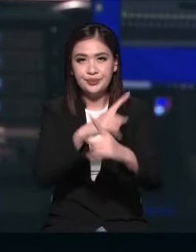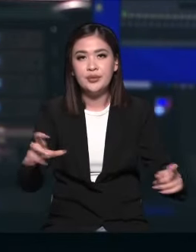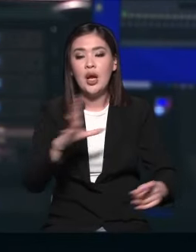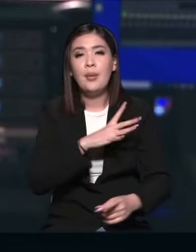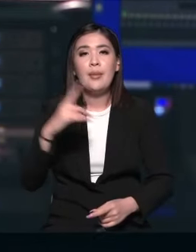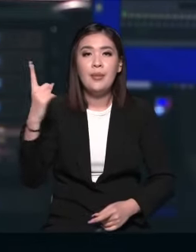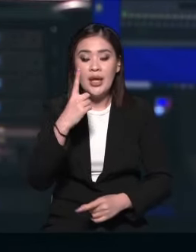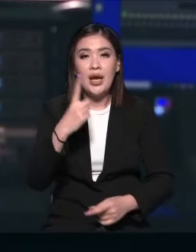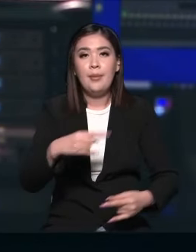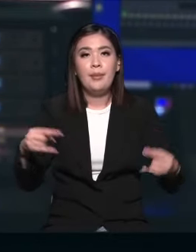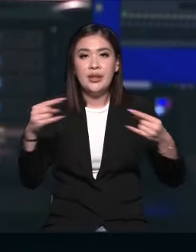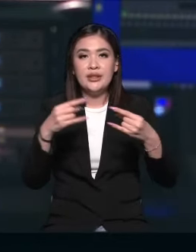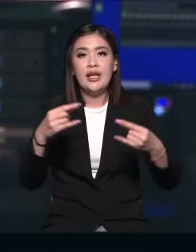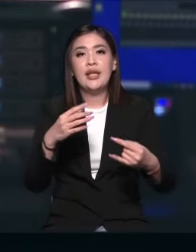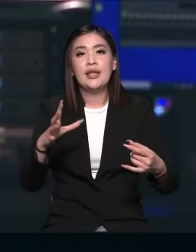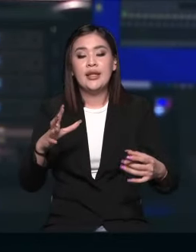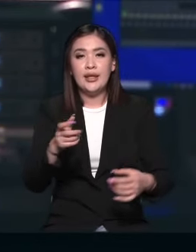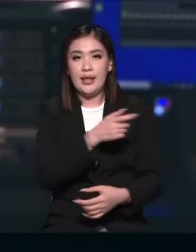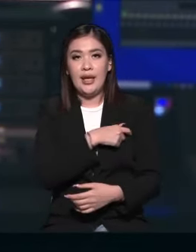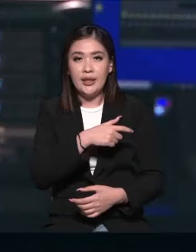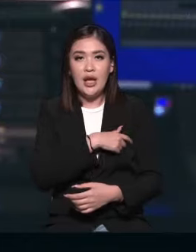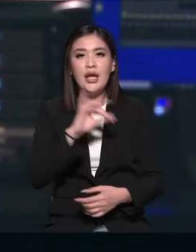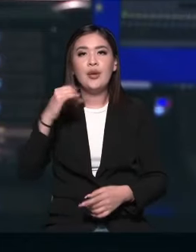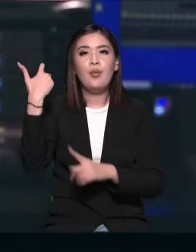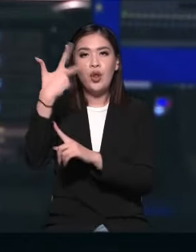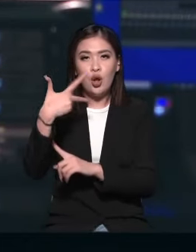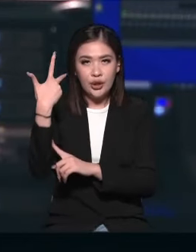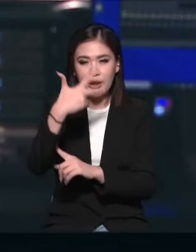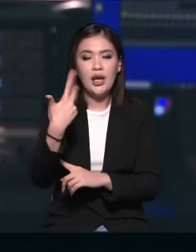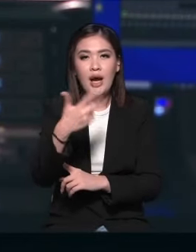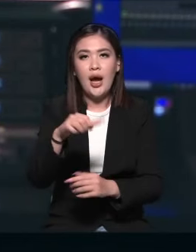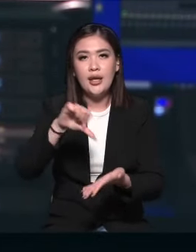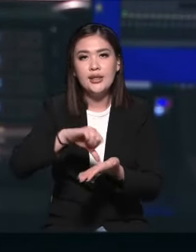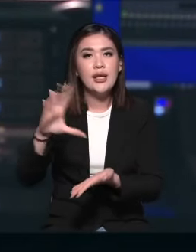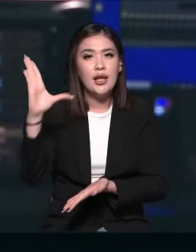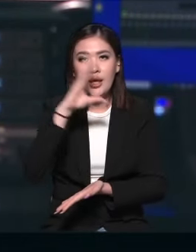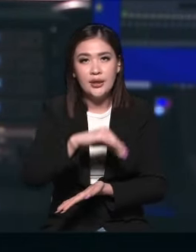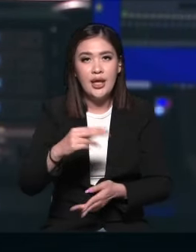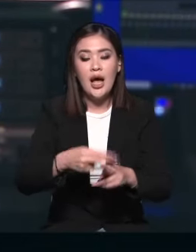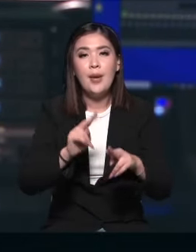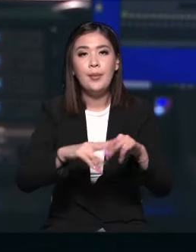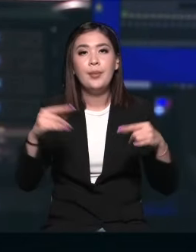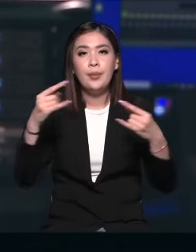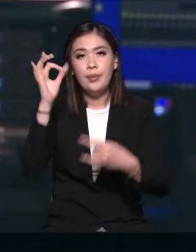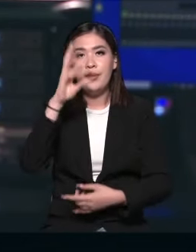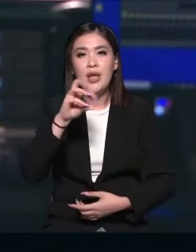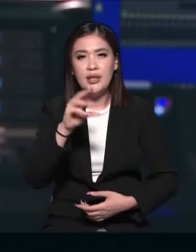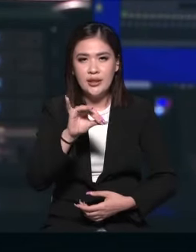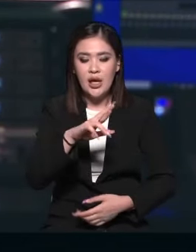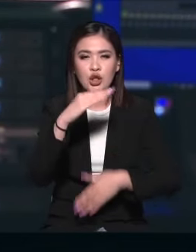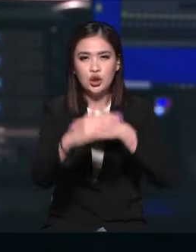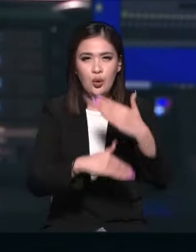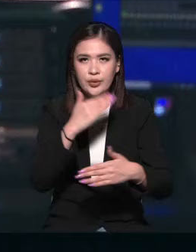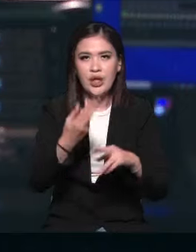бірі медиа тренерлерге арналса, ал екіншісіне блогерлер қатыса алады. Үміткерлер өңірдегі медиа саласын дамытатын